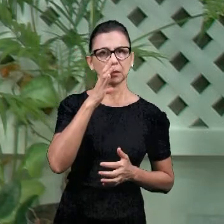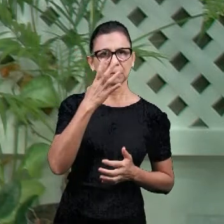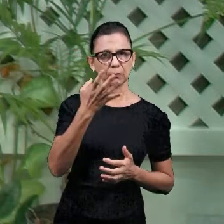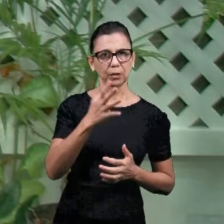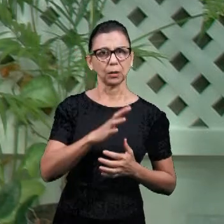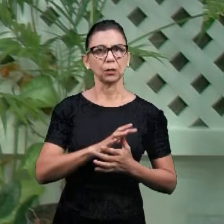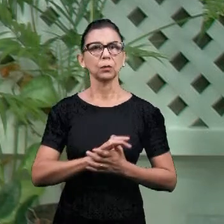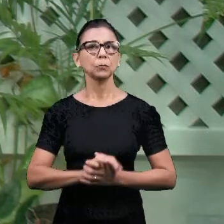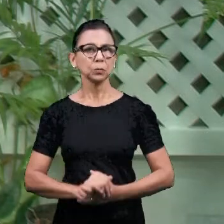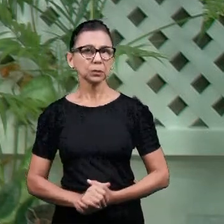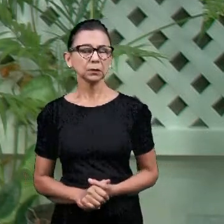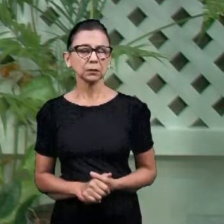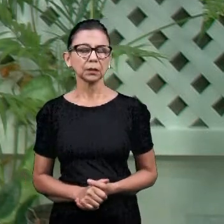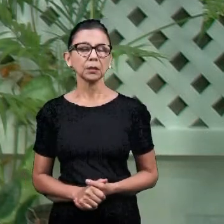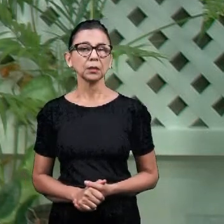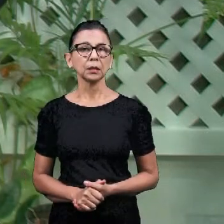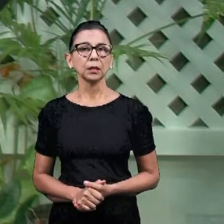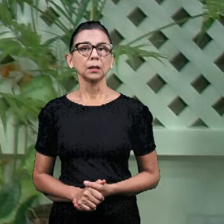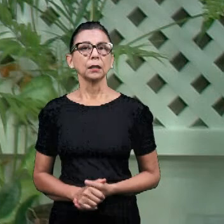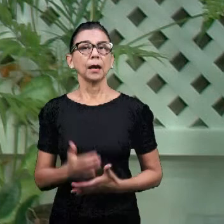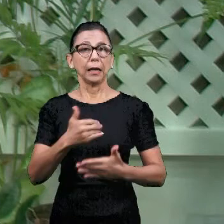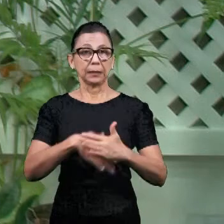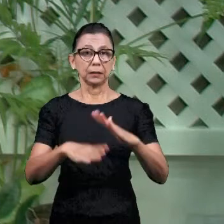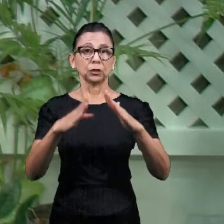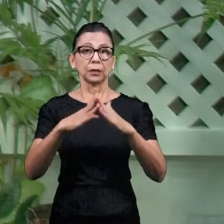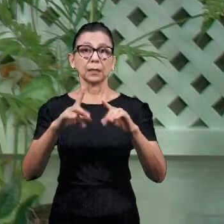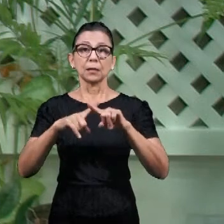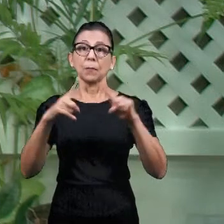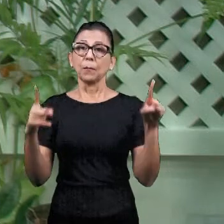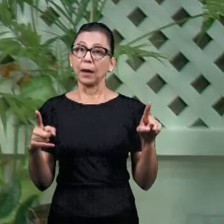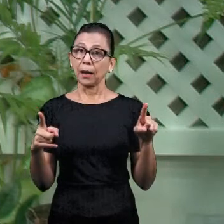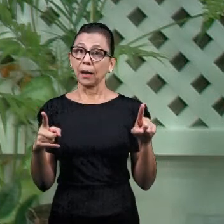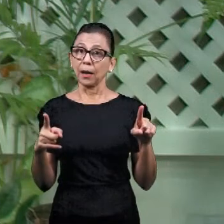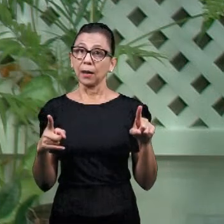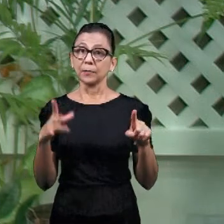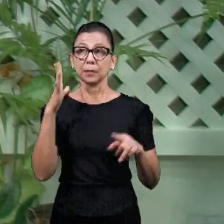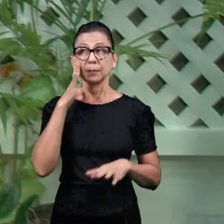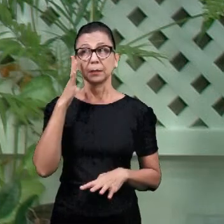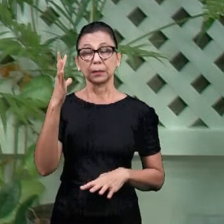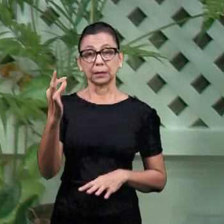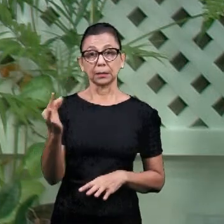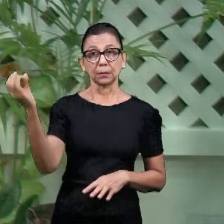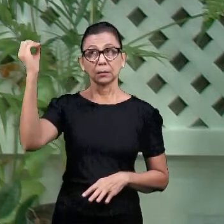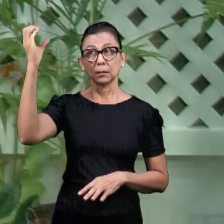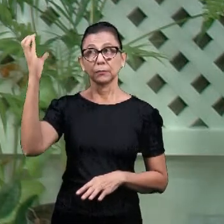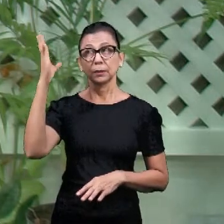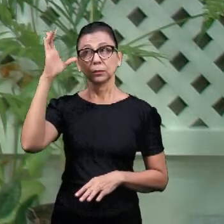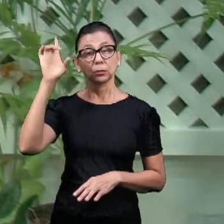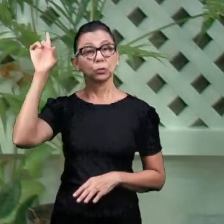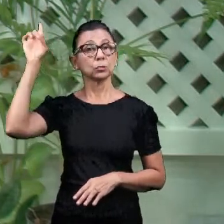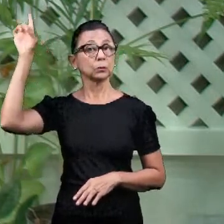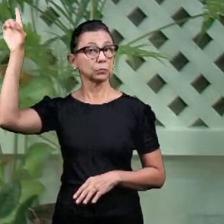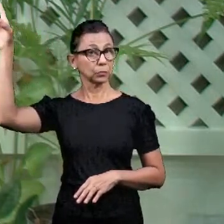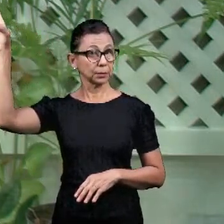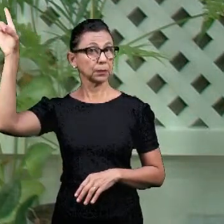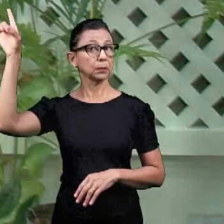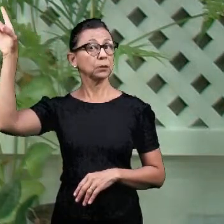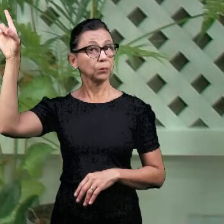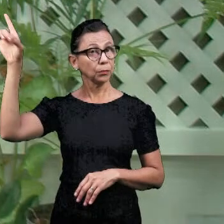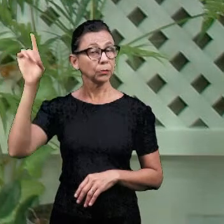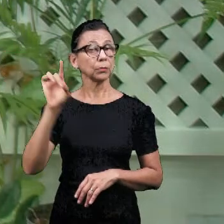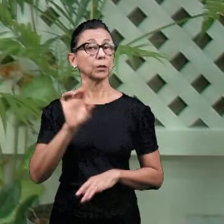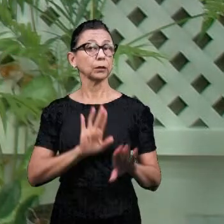les soins et le respect aux orientations qui sont données. Ne relâchez pas la garde, nous ne sommes pas dans un moment d'ouvrir comme